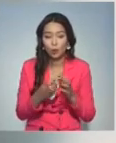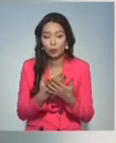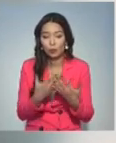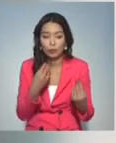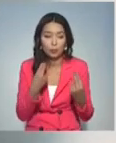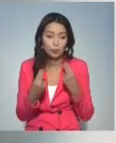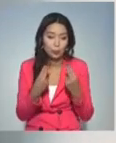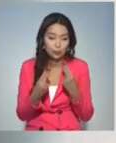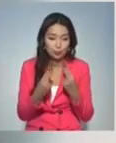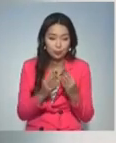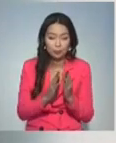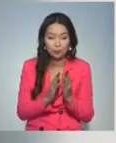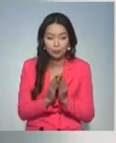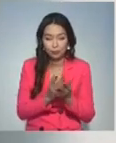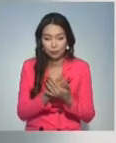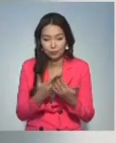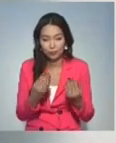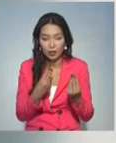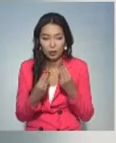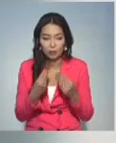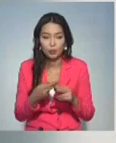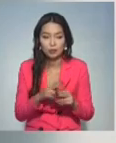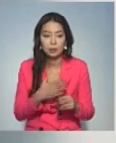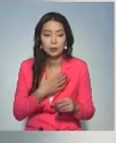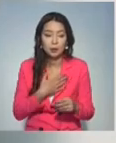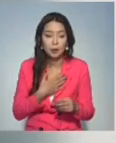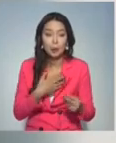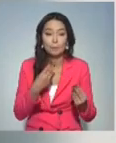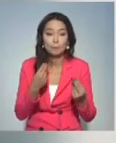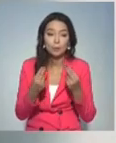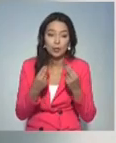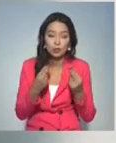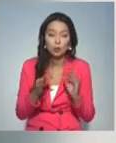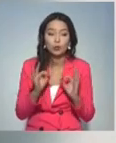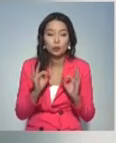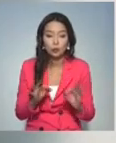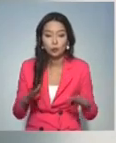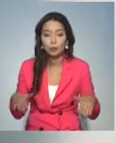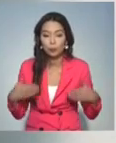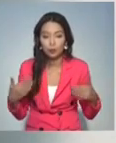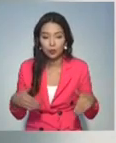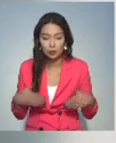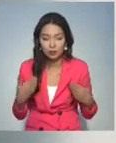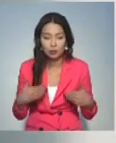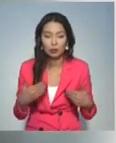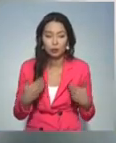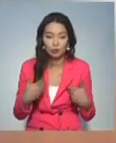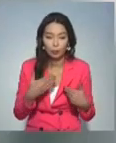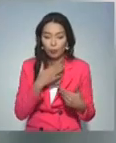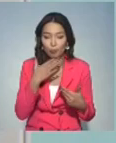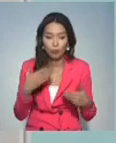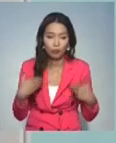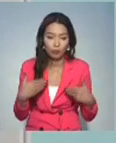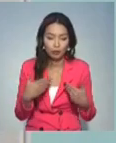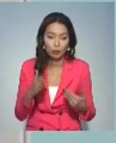тағамдарын көбірек тұтынумен қатар біздің тағамымызда дұрыс пайдалы өсімдік майлары көбірек болу